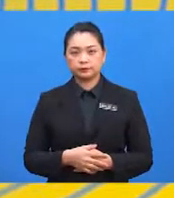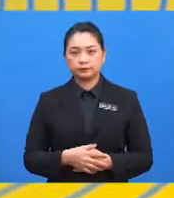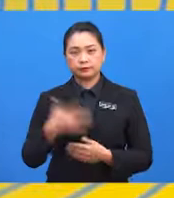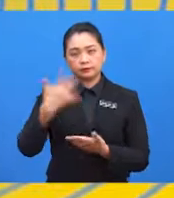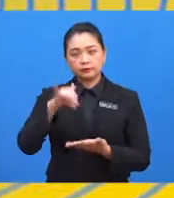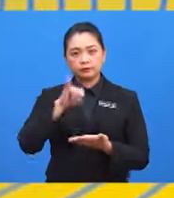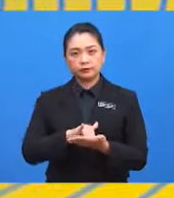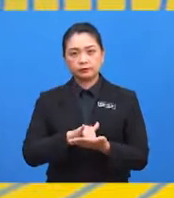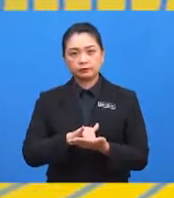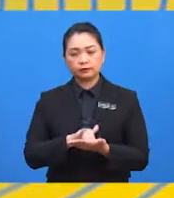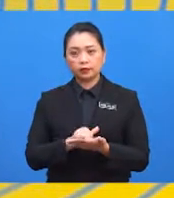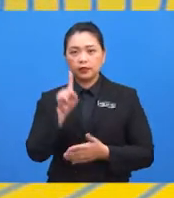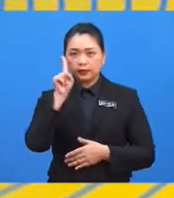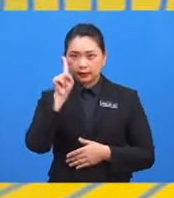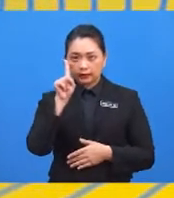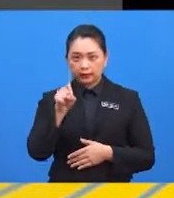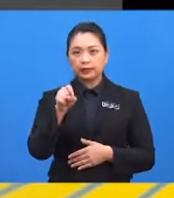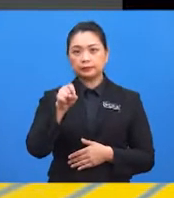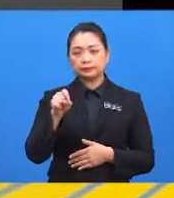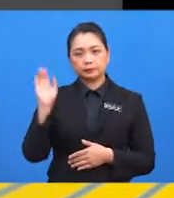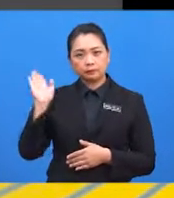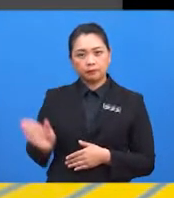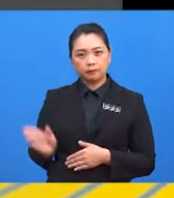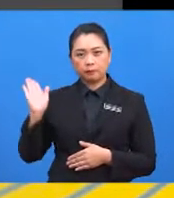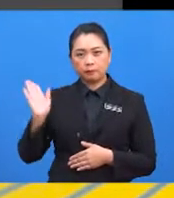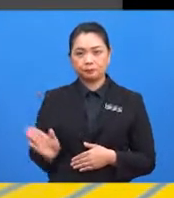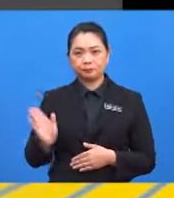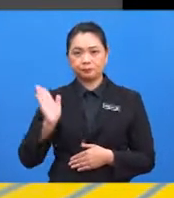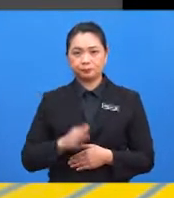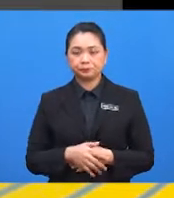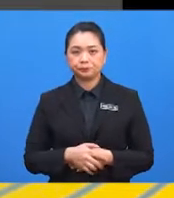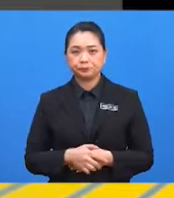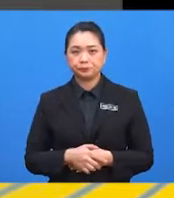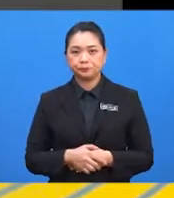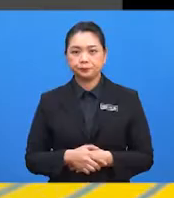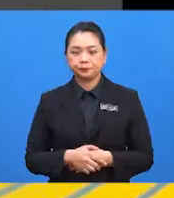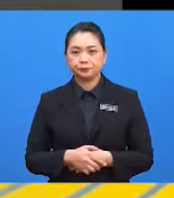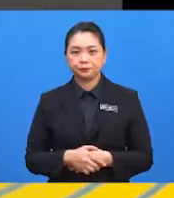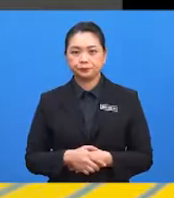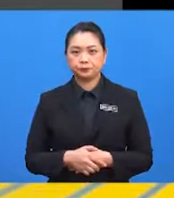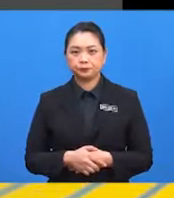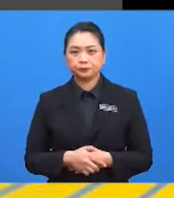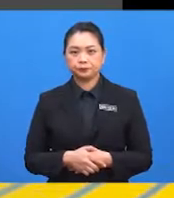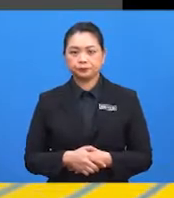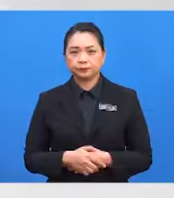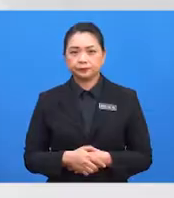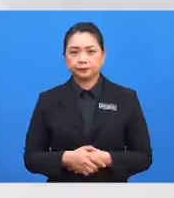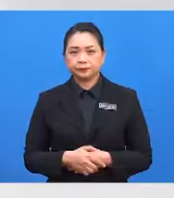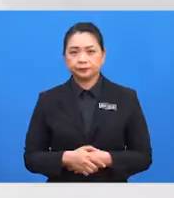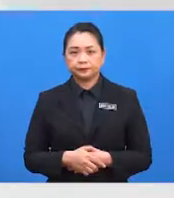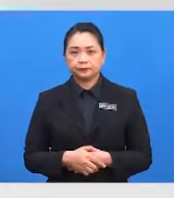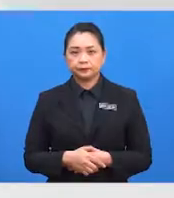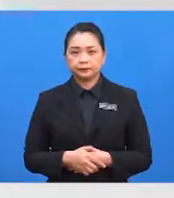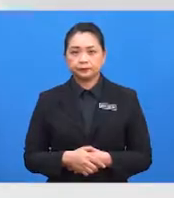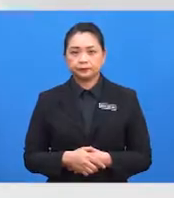Seterusnya, klik pada Mark and Blink dan kita klik pada ruangan Mark dan